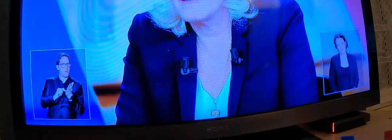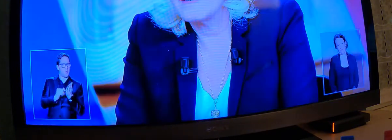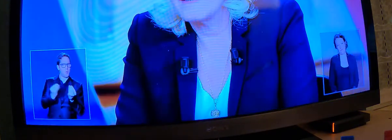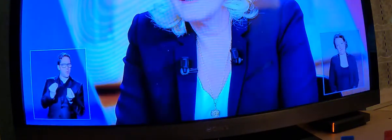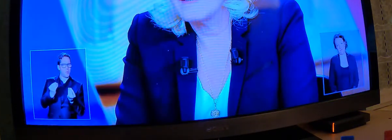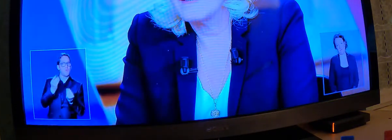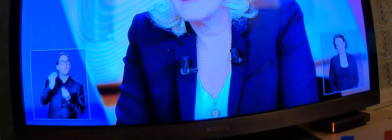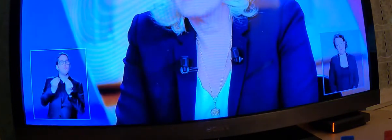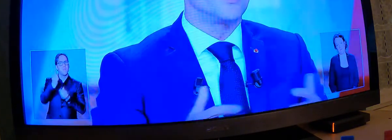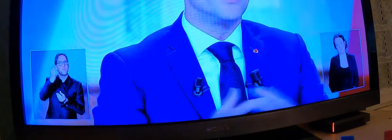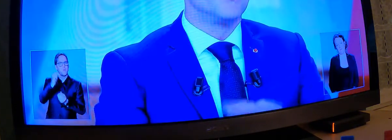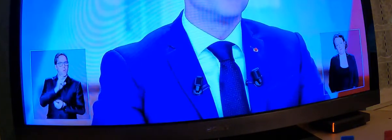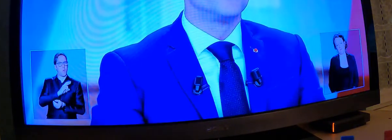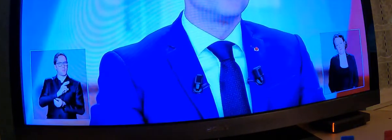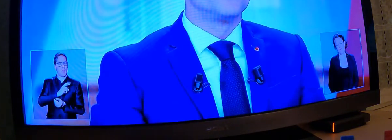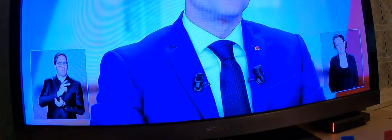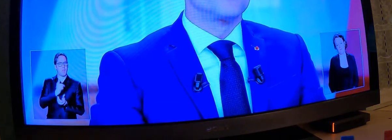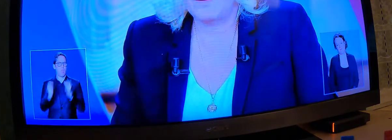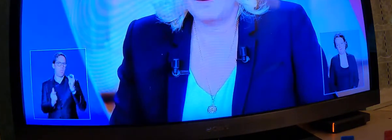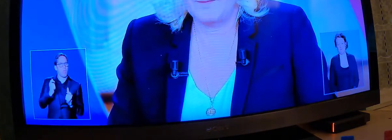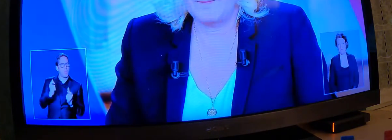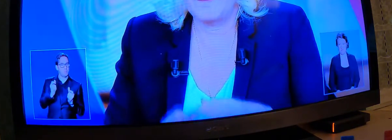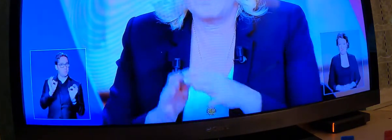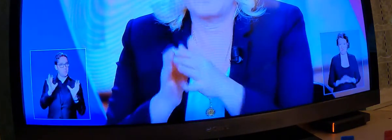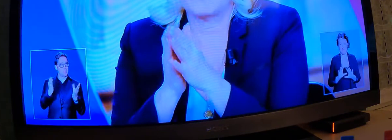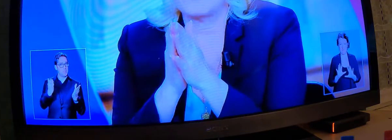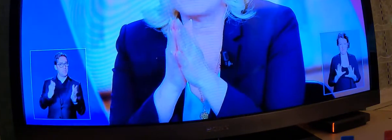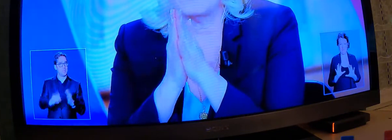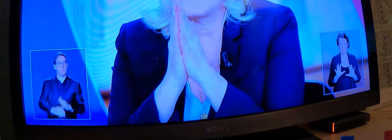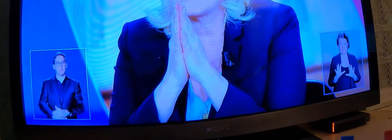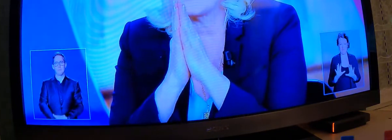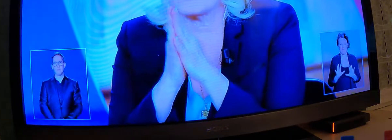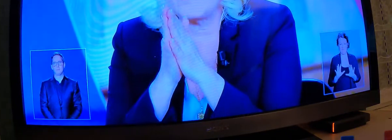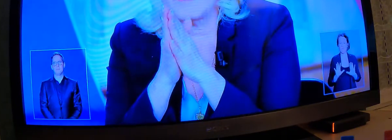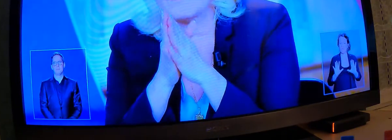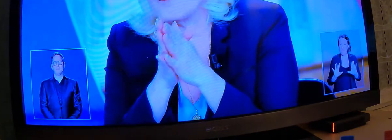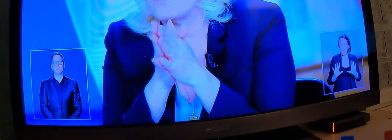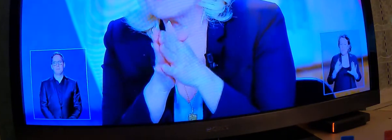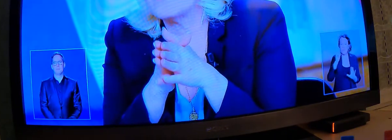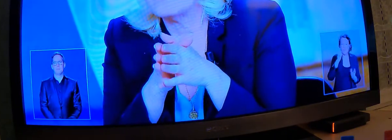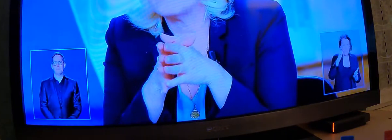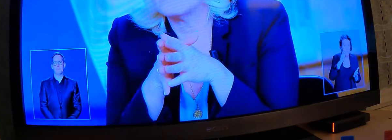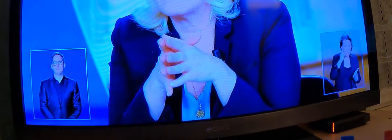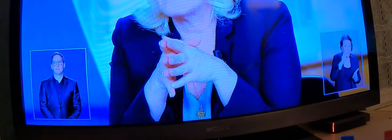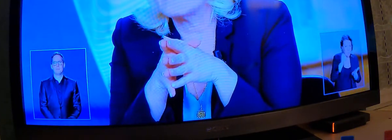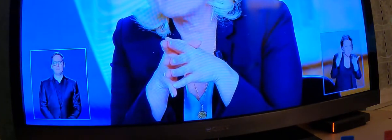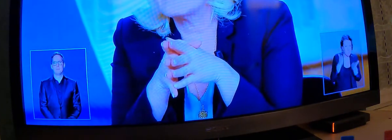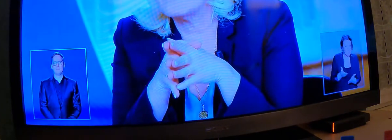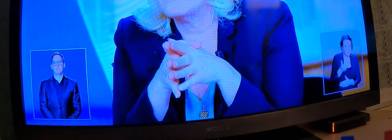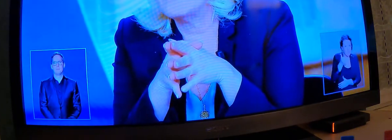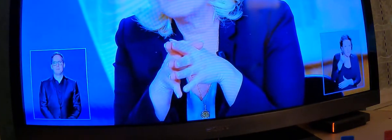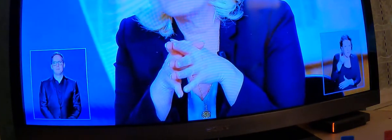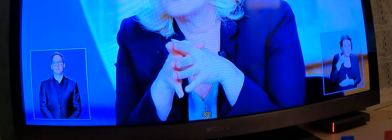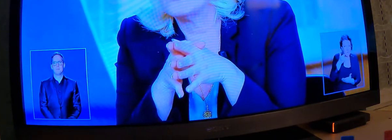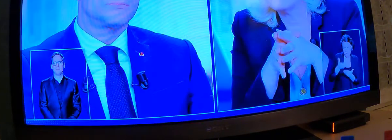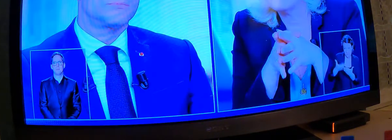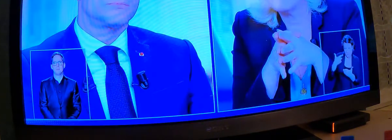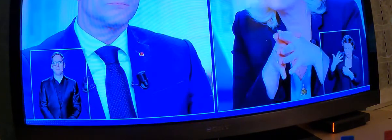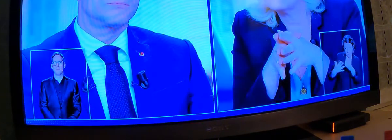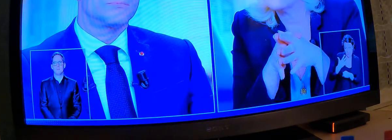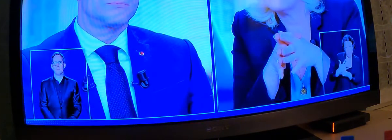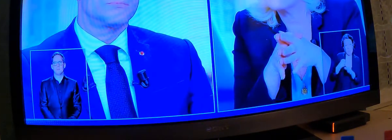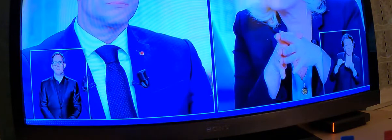péril les pensions des retraités. Pardon, Monsieur Macron, mais je rappelle que vous êtes le président qui a créé 600 milliards d'euros